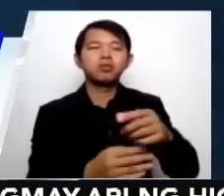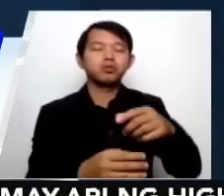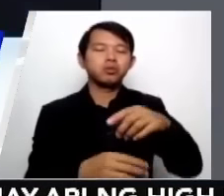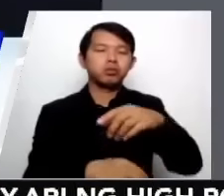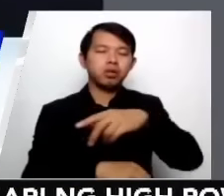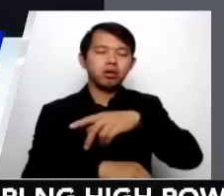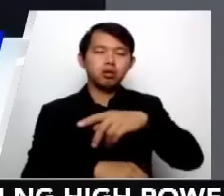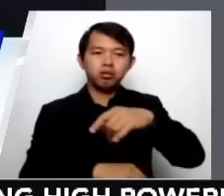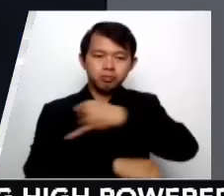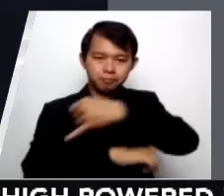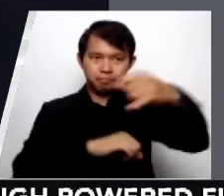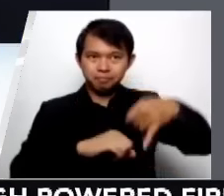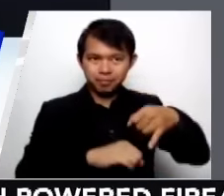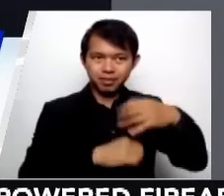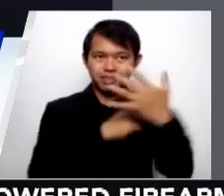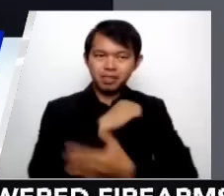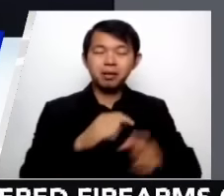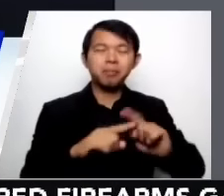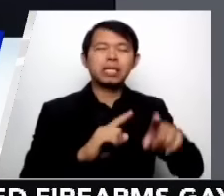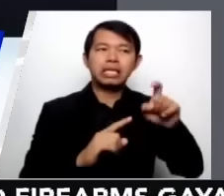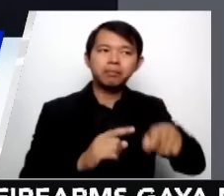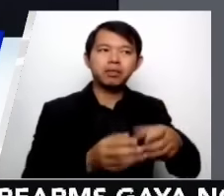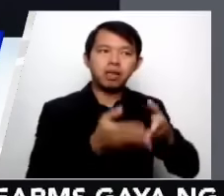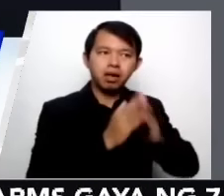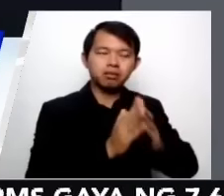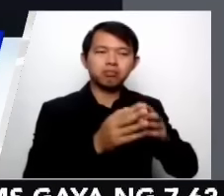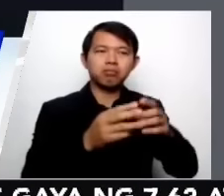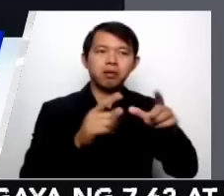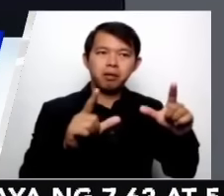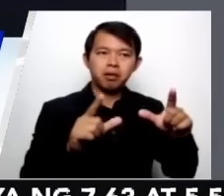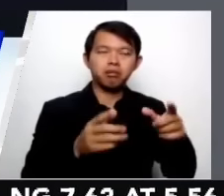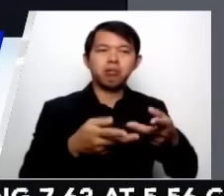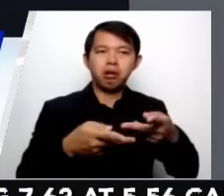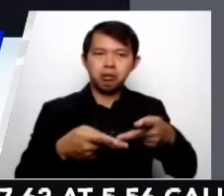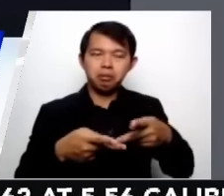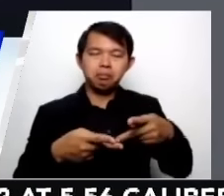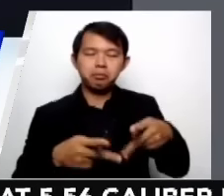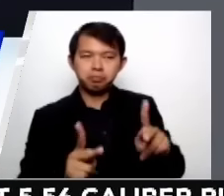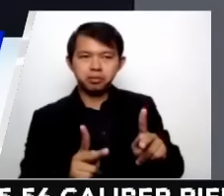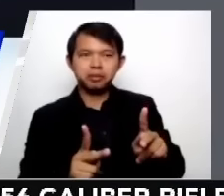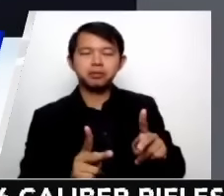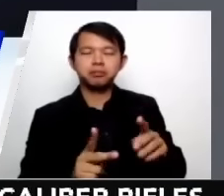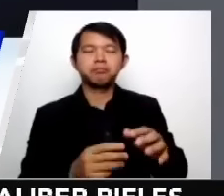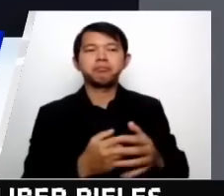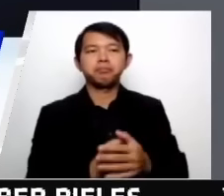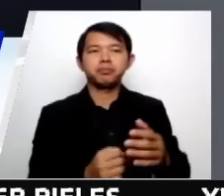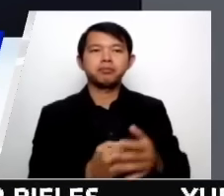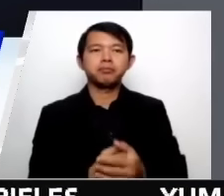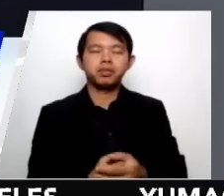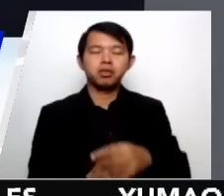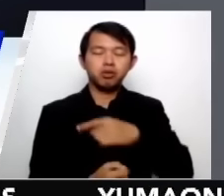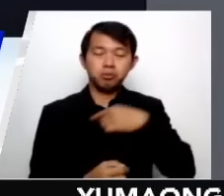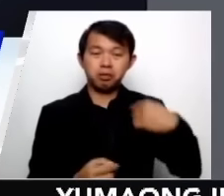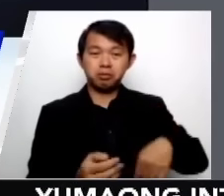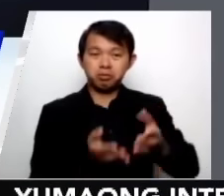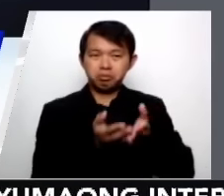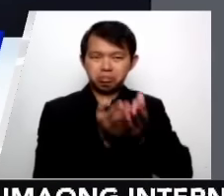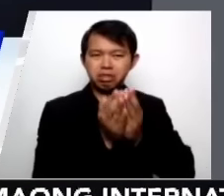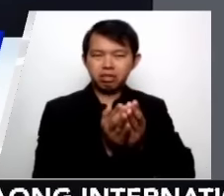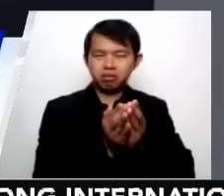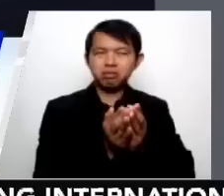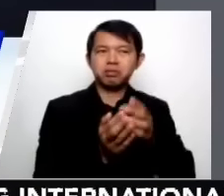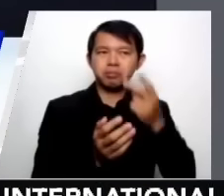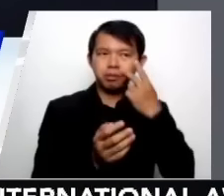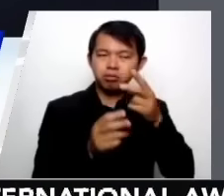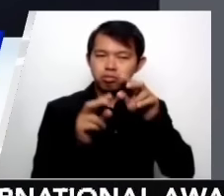magsasagawa ng research. Nakalabas na kahapon ng EEZ ang mga barko na galing Guangzhou, China, base sa monitoring ng Philippine